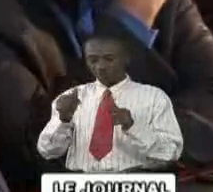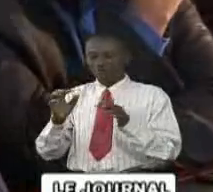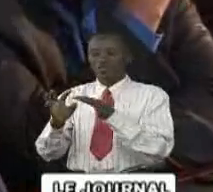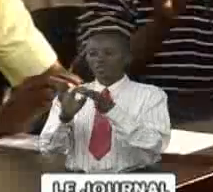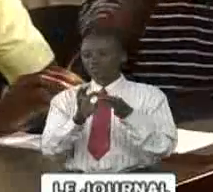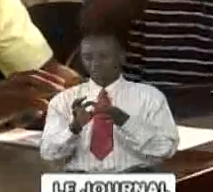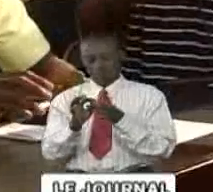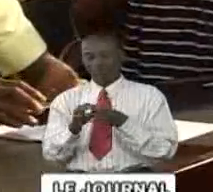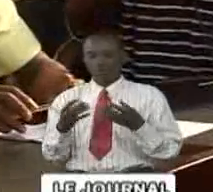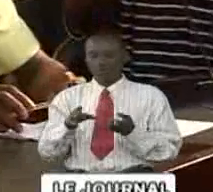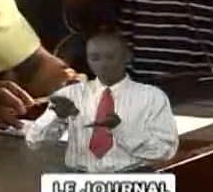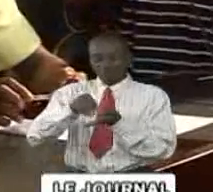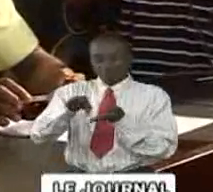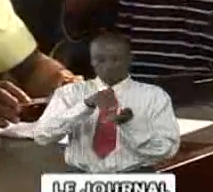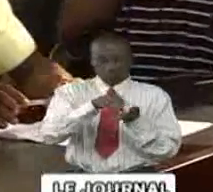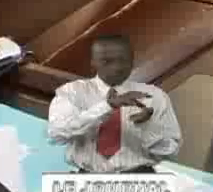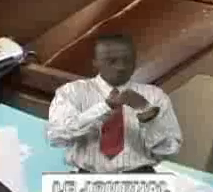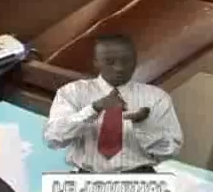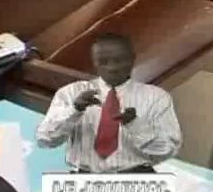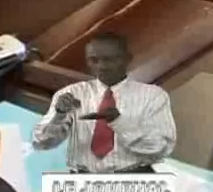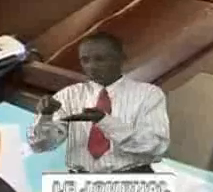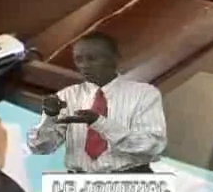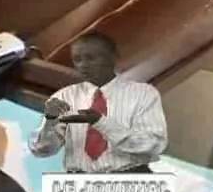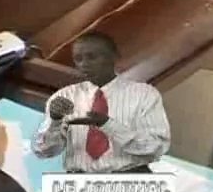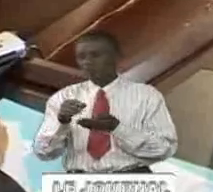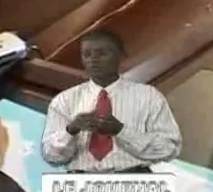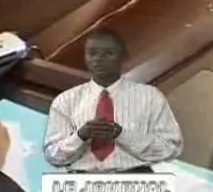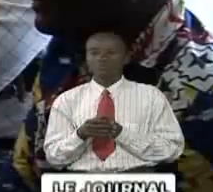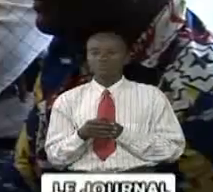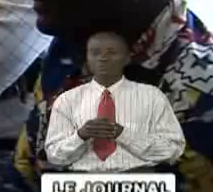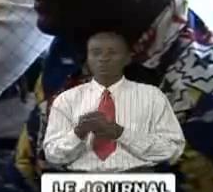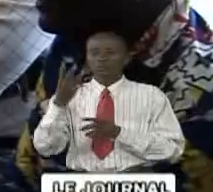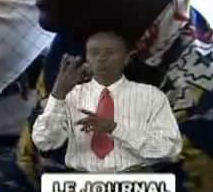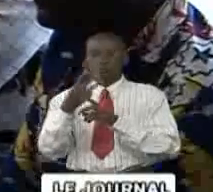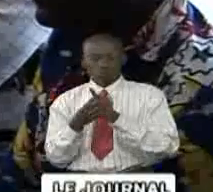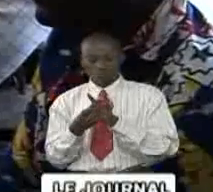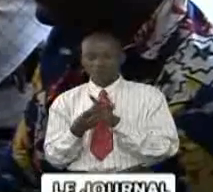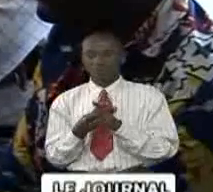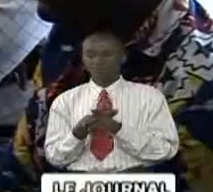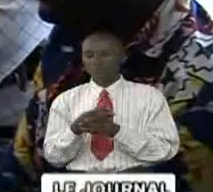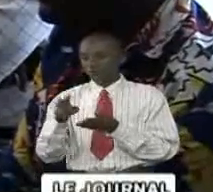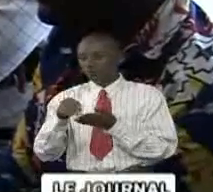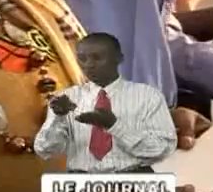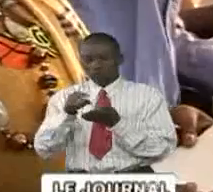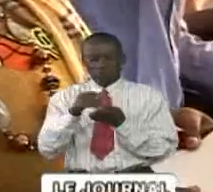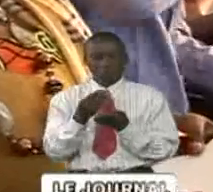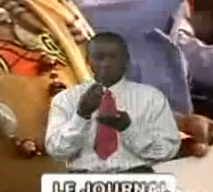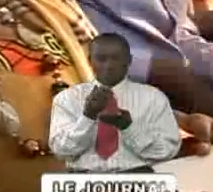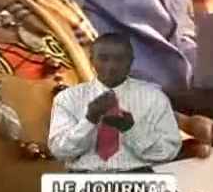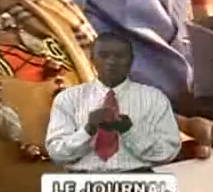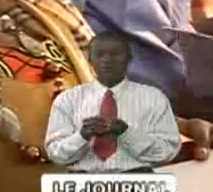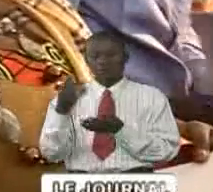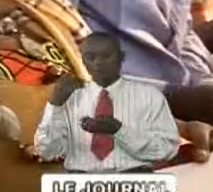collecte aura lieu sur toute l'étendue de la République et va s'étendre pendant 3 mois. Elle consistera à collecter les fonds en faveur de